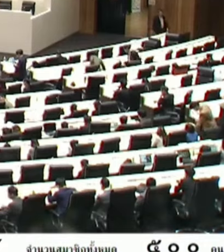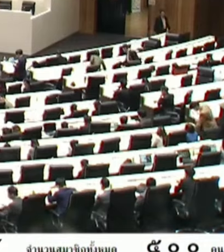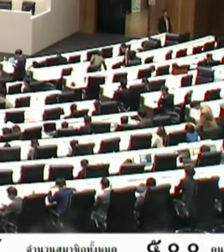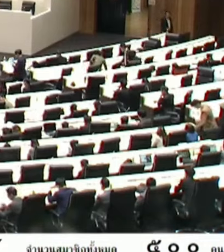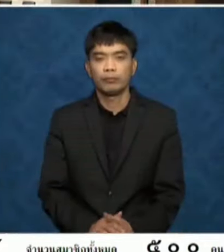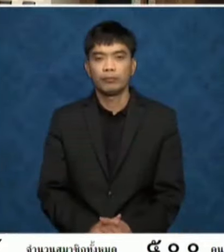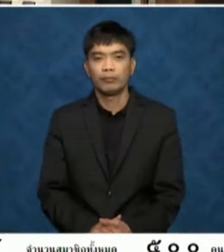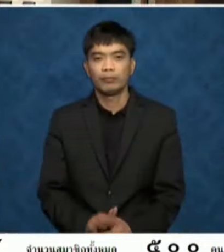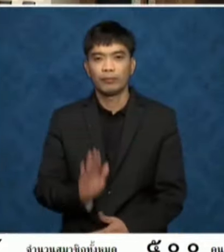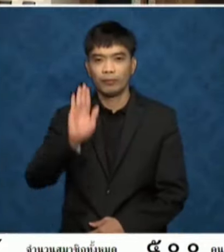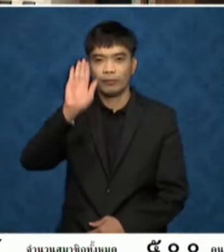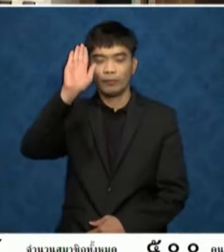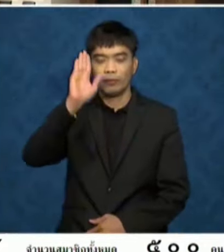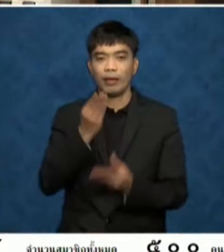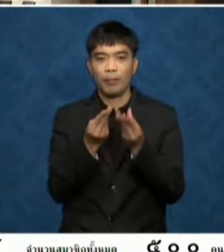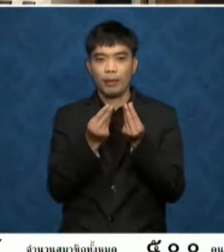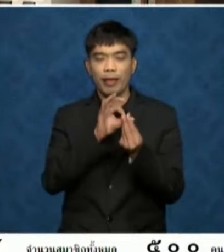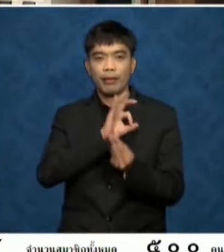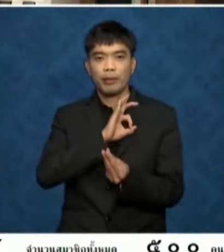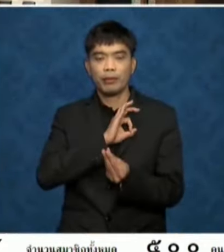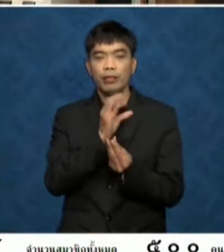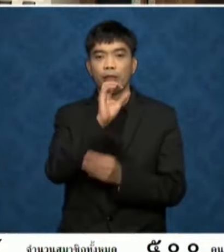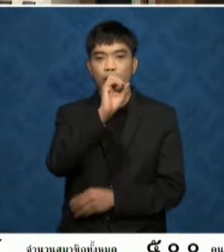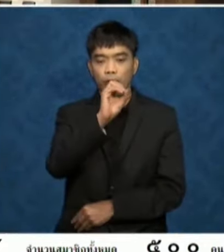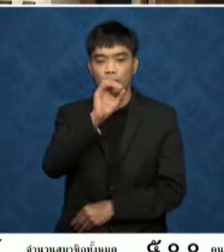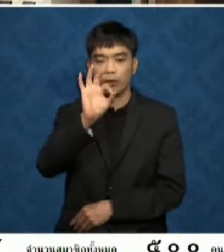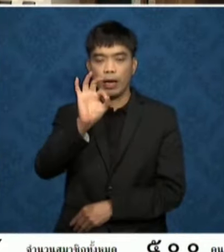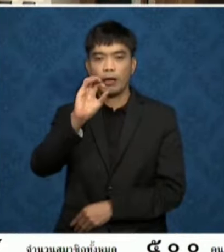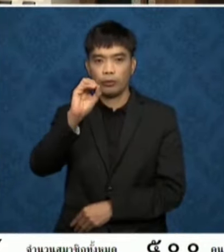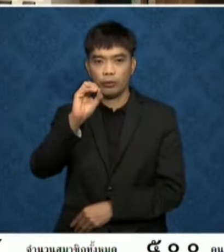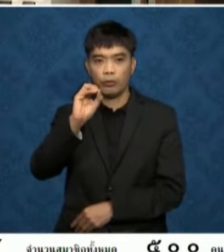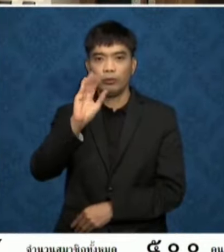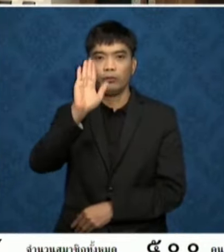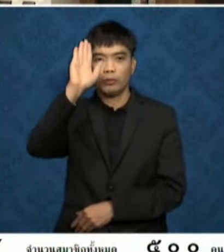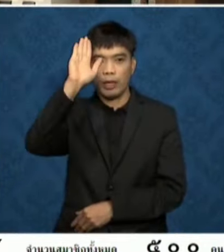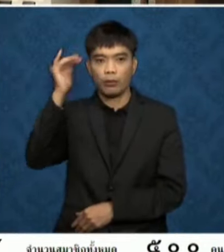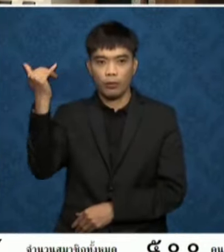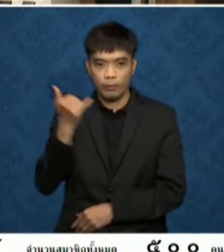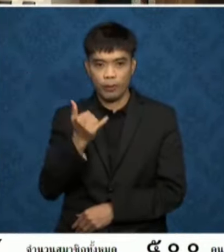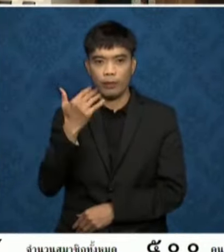ท่านประธานครับชัยวัฒน์090แสดงตนครับ 090ครับ